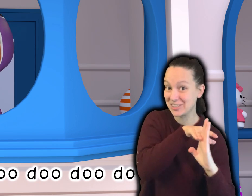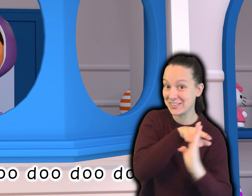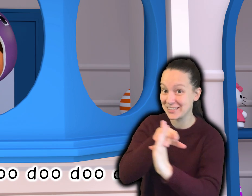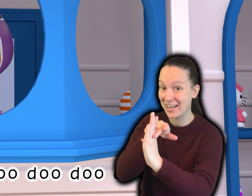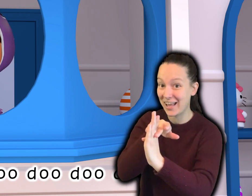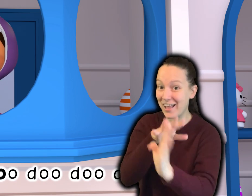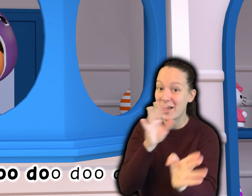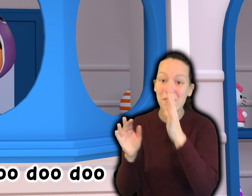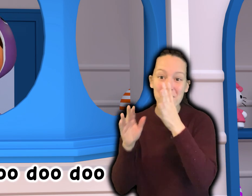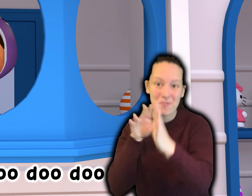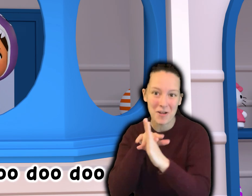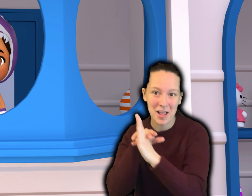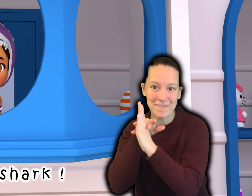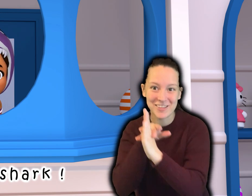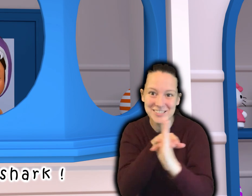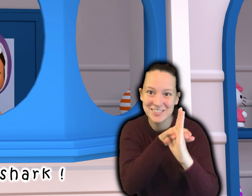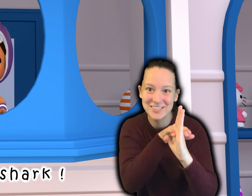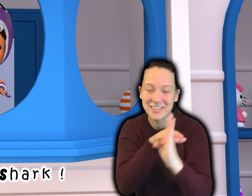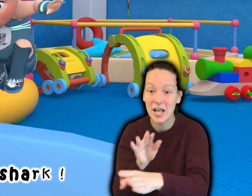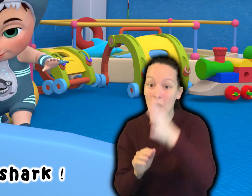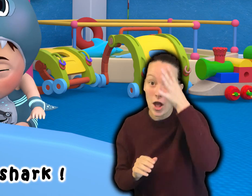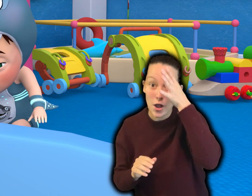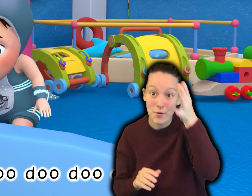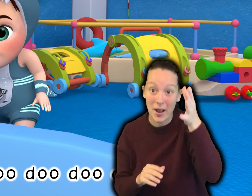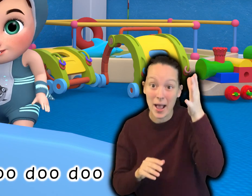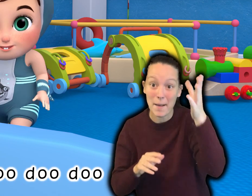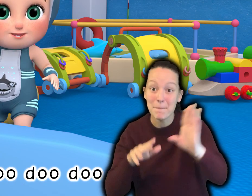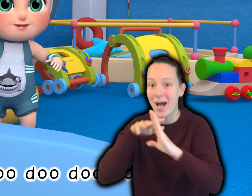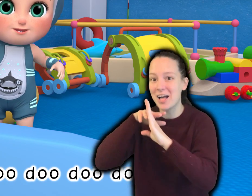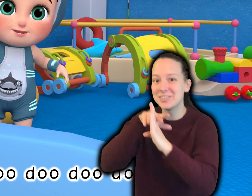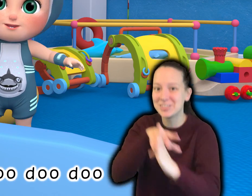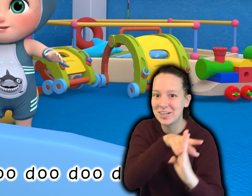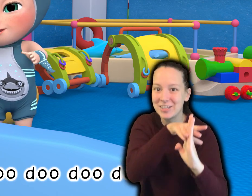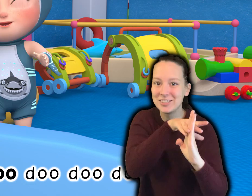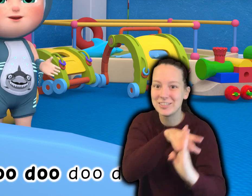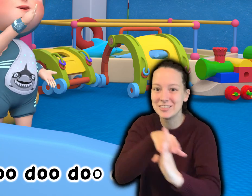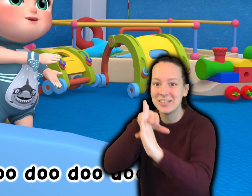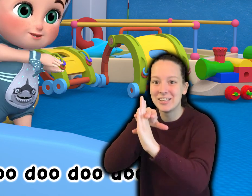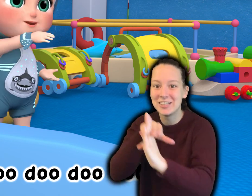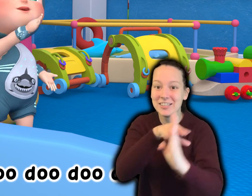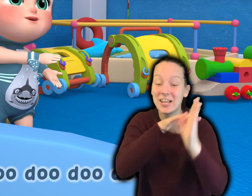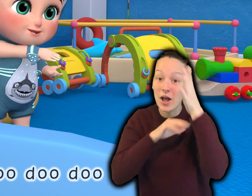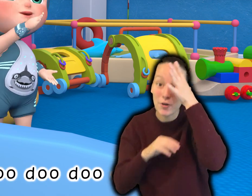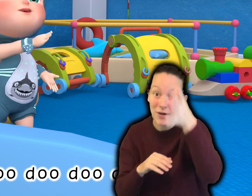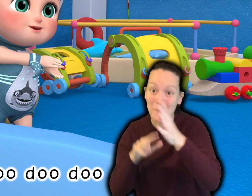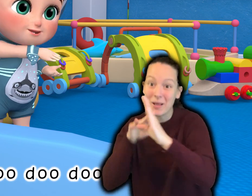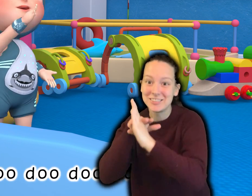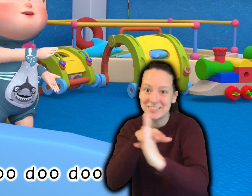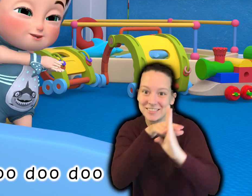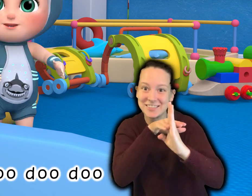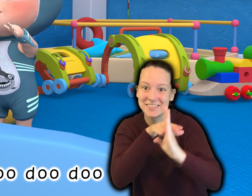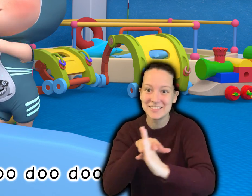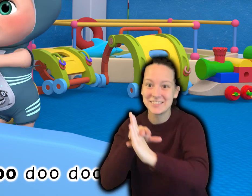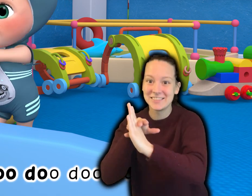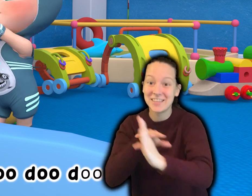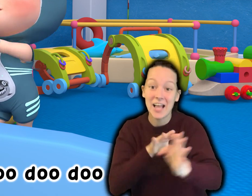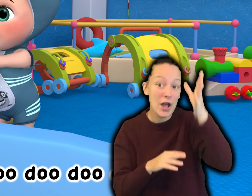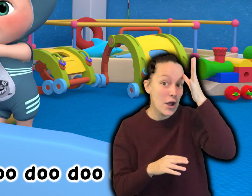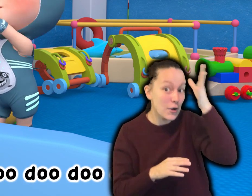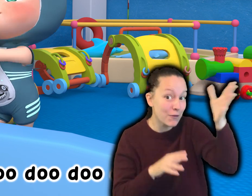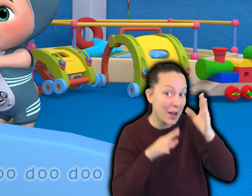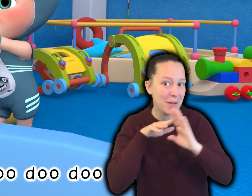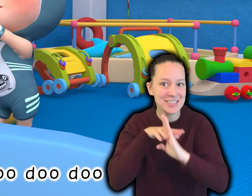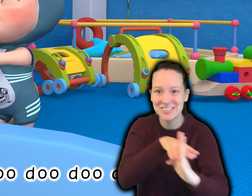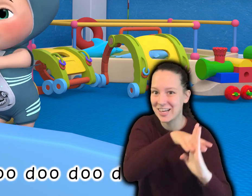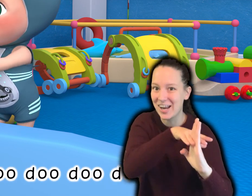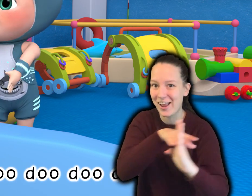Grandma shark doo dooo doo doo doo doo Grandma shark grandpa shark doo doo doo doo doo doo grandpa shark doo doo